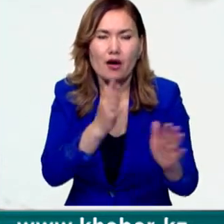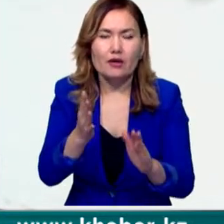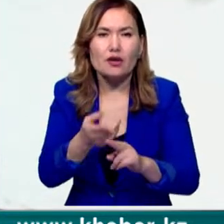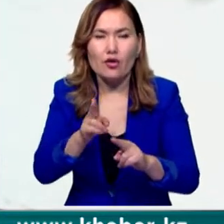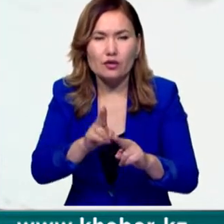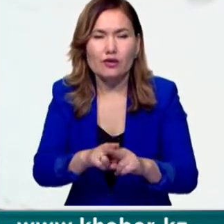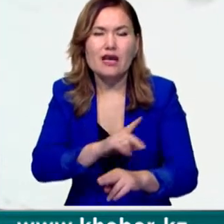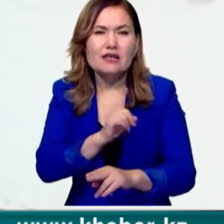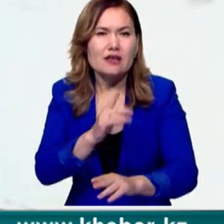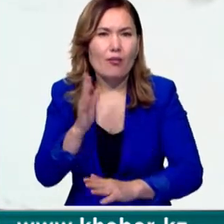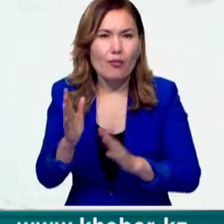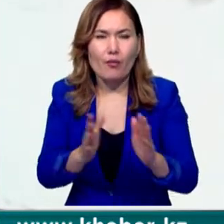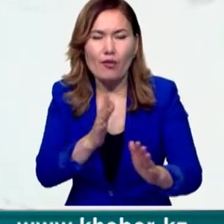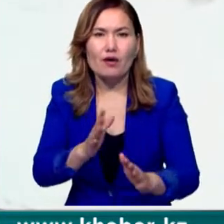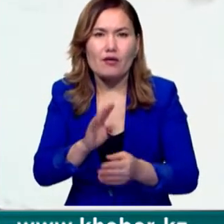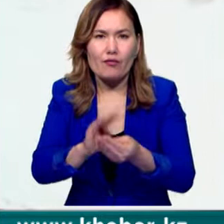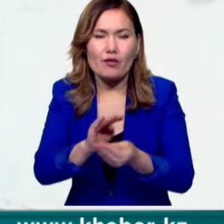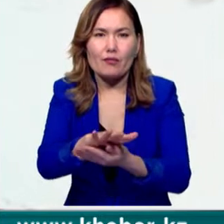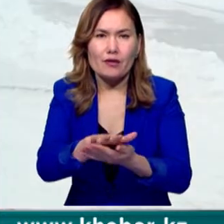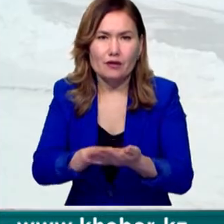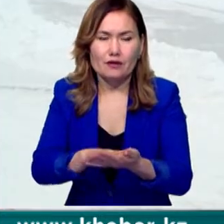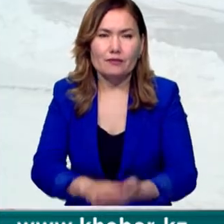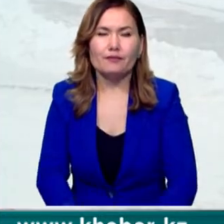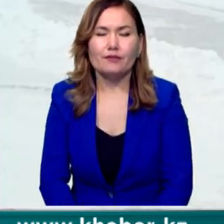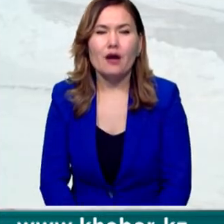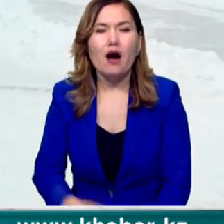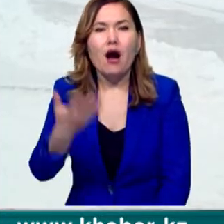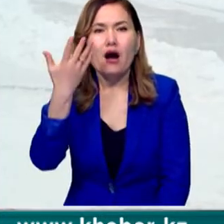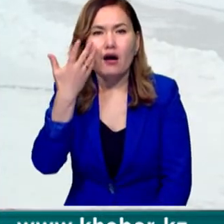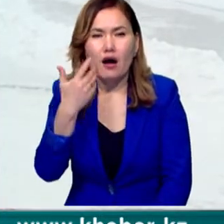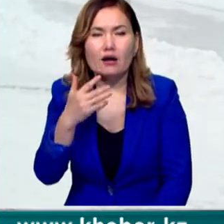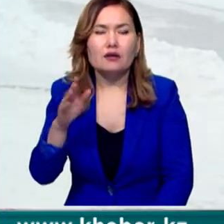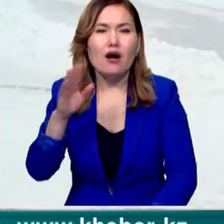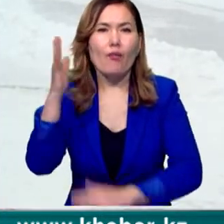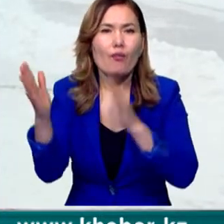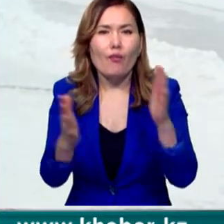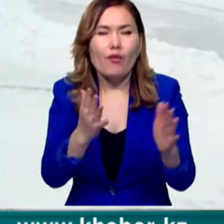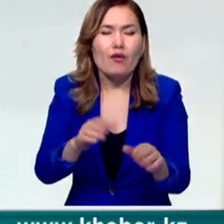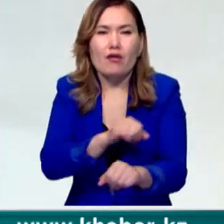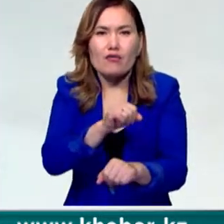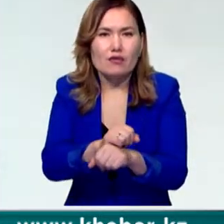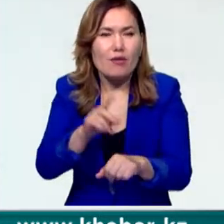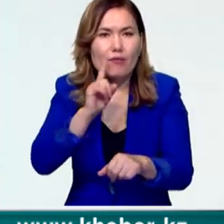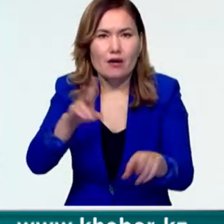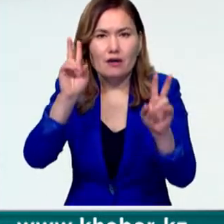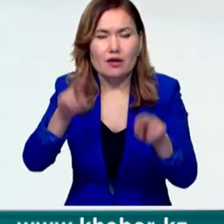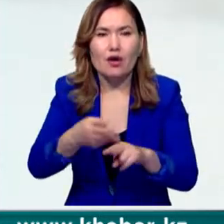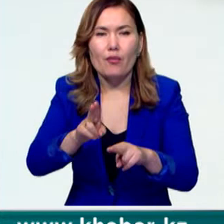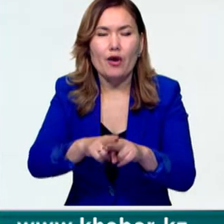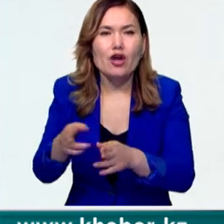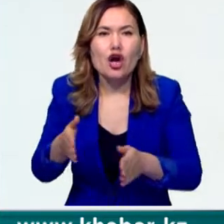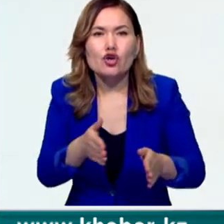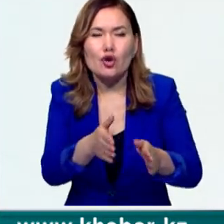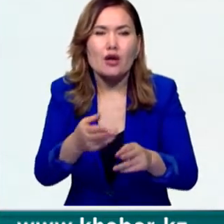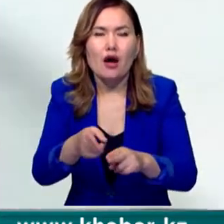боран басталған болатын, ол әлі басылар емес. Қашан басылатынын нақты айту да қиын. Қауіпсіздік үшін еліміздегі күре